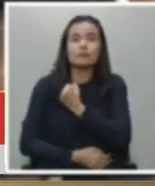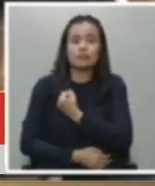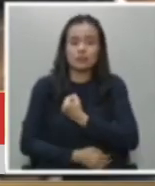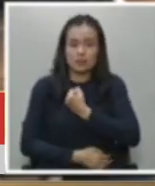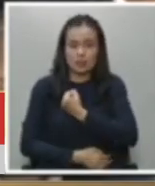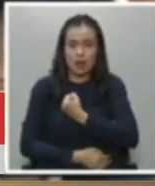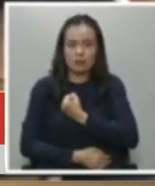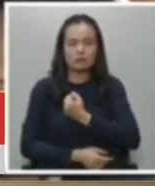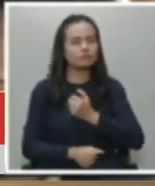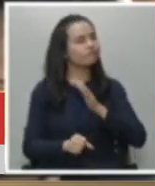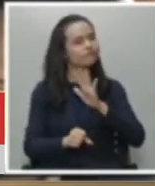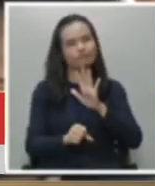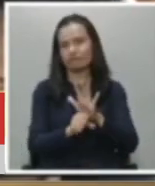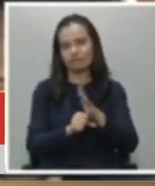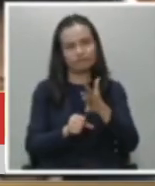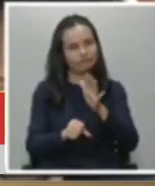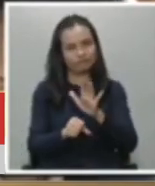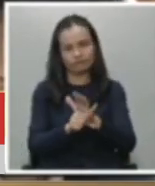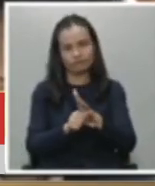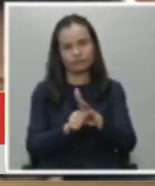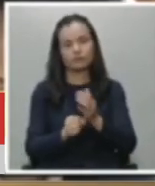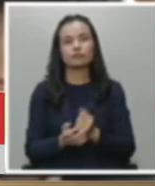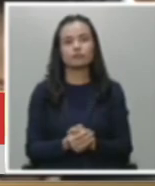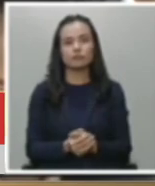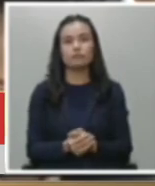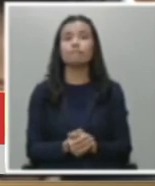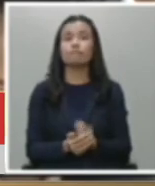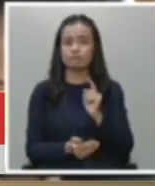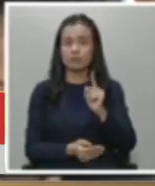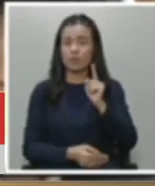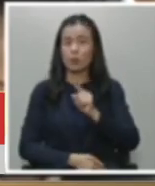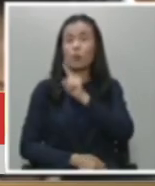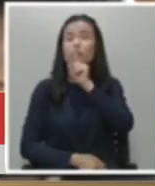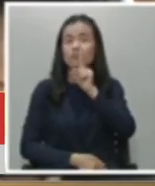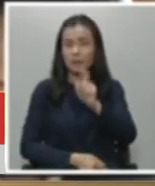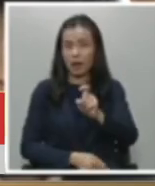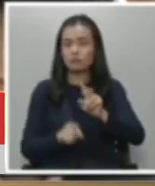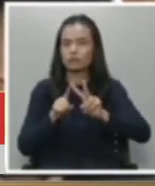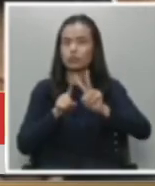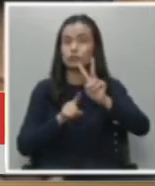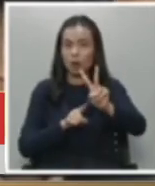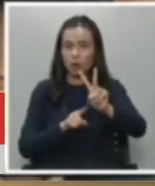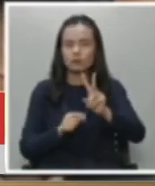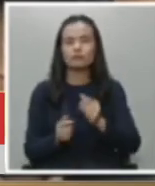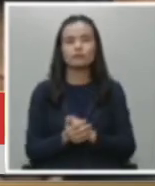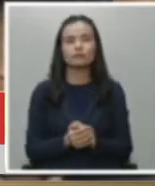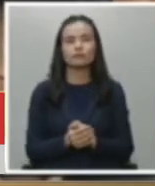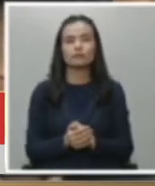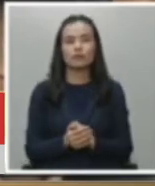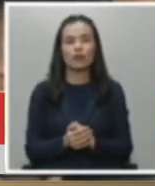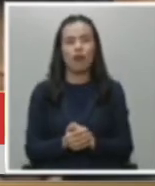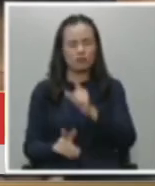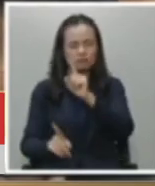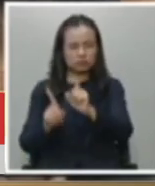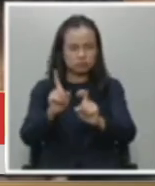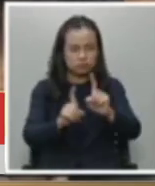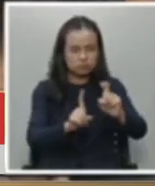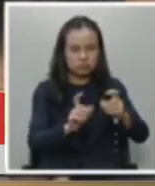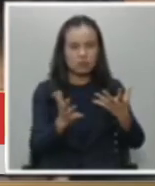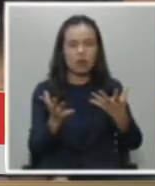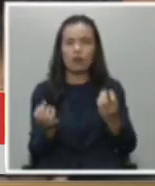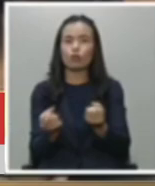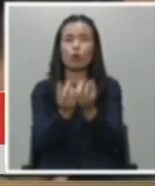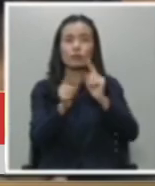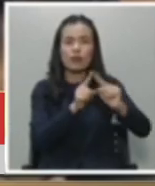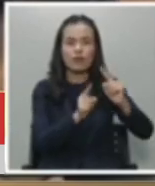งยังไม่เพียงพอจึงเป็นที่มาของคำถามข้อที่สองของผมว่าการสูญเสียครั้งนี้ใครต้องรับผิ